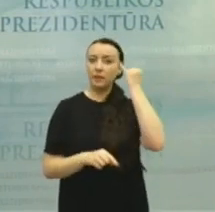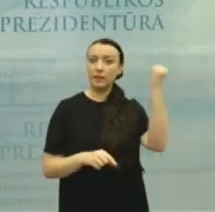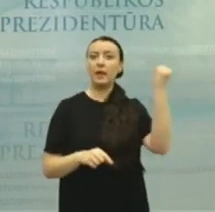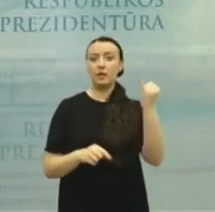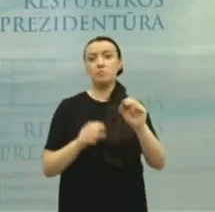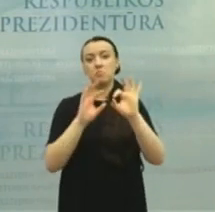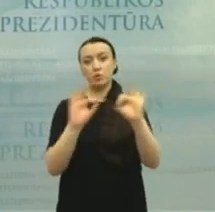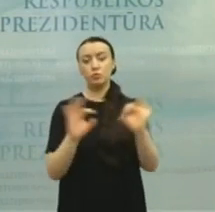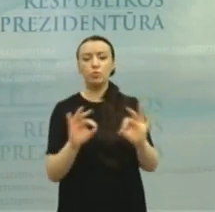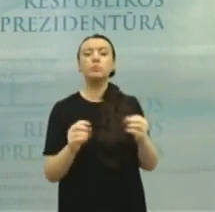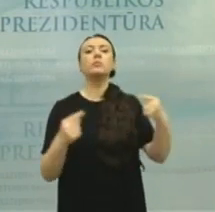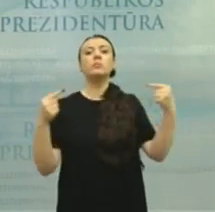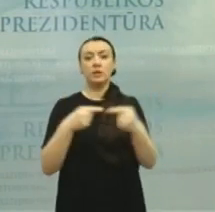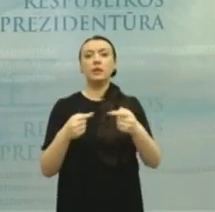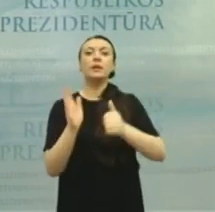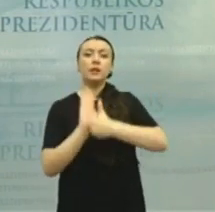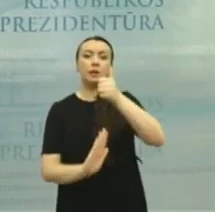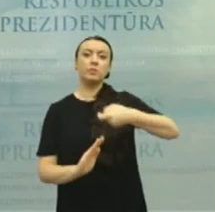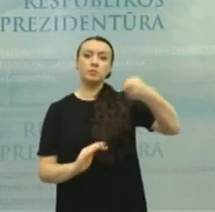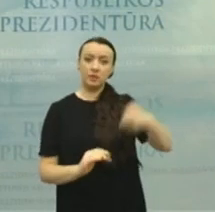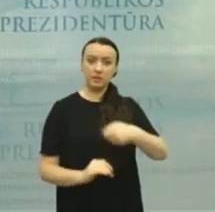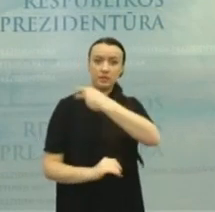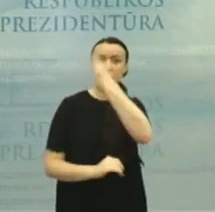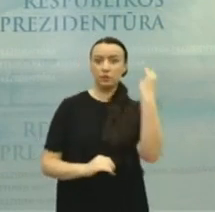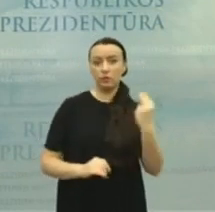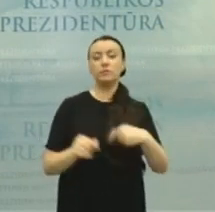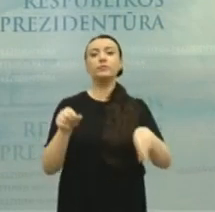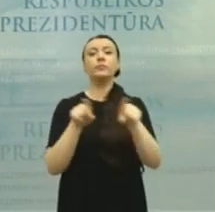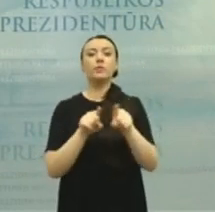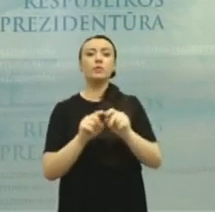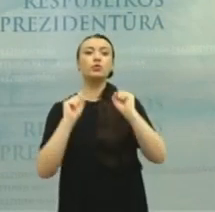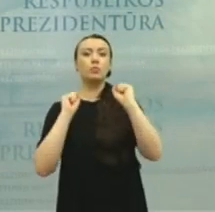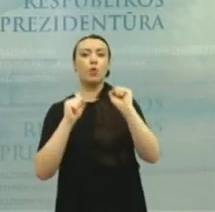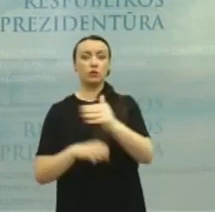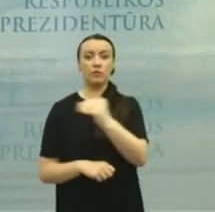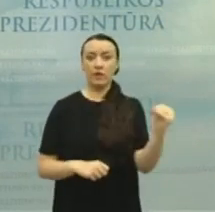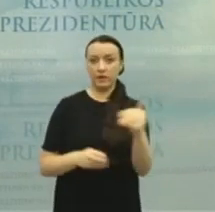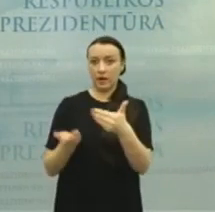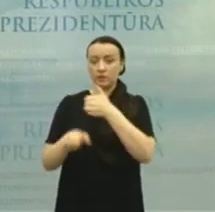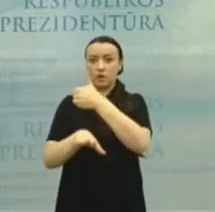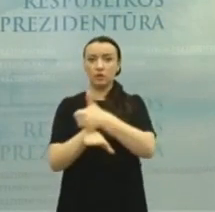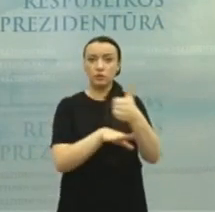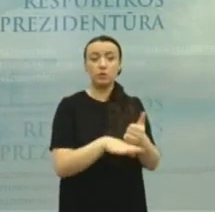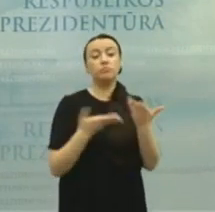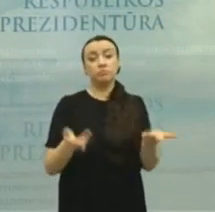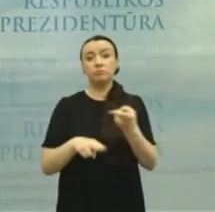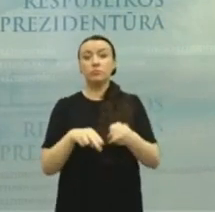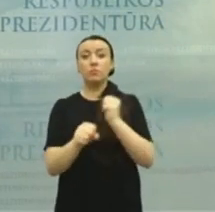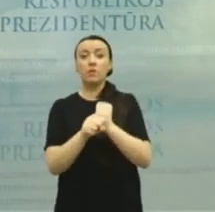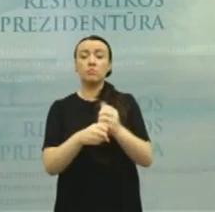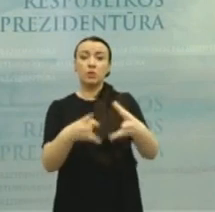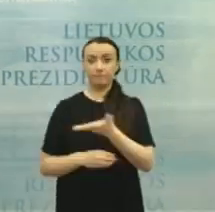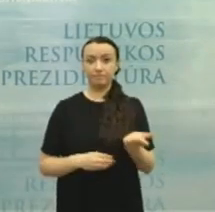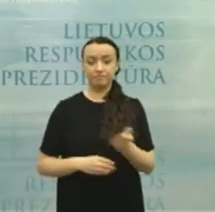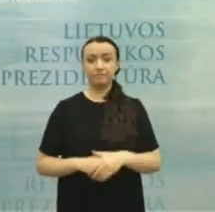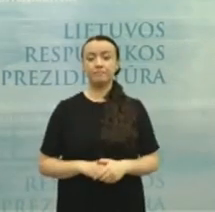ir pasiūlymams pritarė ir gerbiamas prezidentas ir taip pat ir sporto federacijos. Taigi dirbsime visi kartu